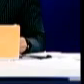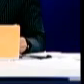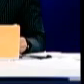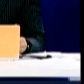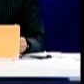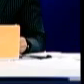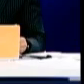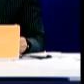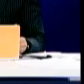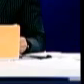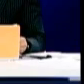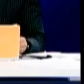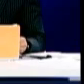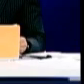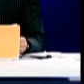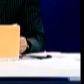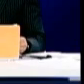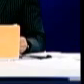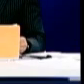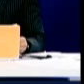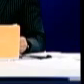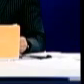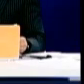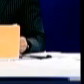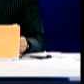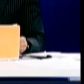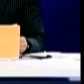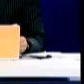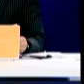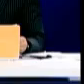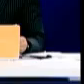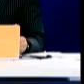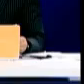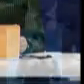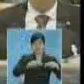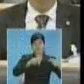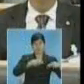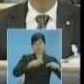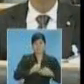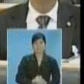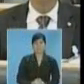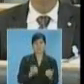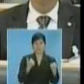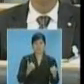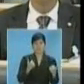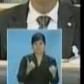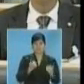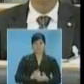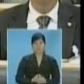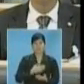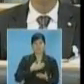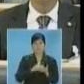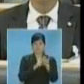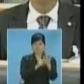ค่ะจนกระทั่งเกิดความวุ่นวายใหญ่หลวงค่ะแล้วเดี๋ยวกลับมาดูรายละเอียดต่างๆกันค่ะ วันนี้ดิฉันได้ยื่นกระทู้ส